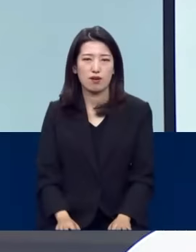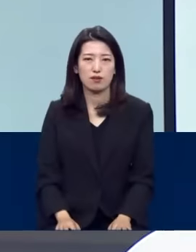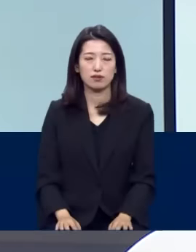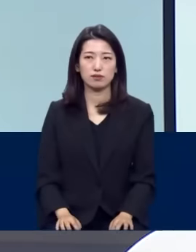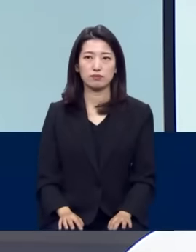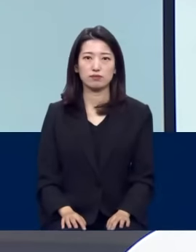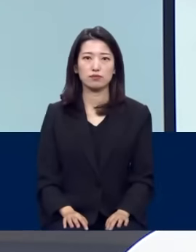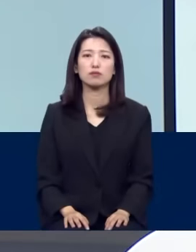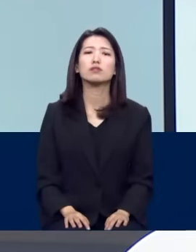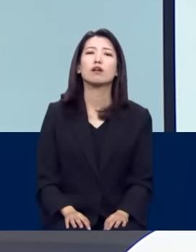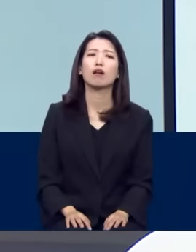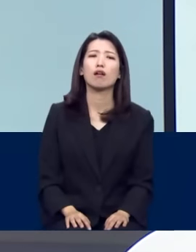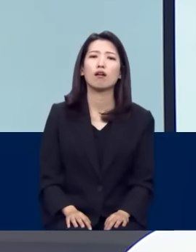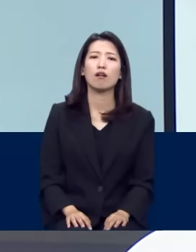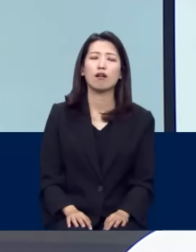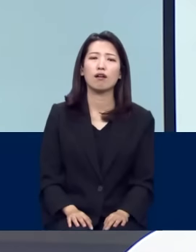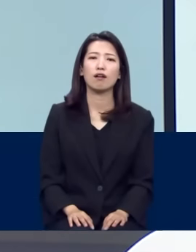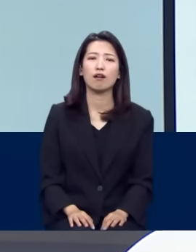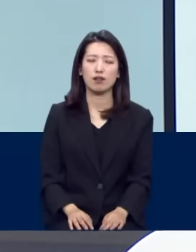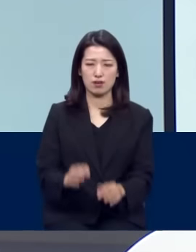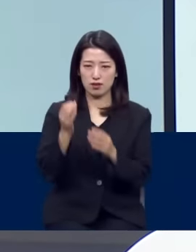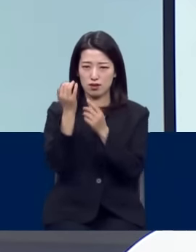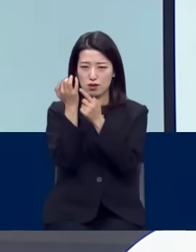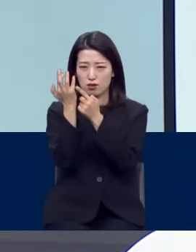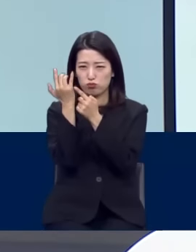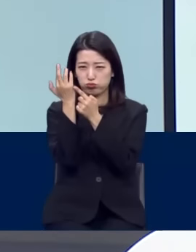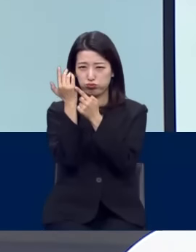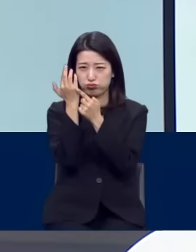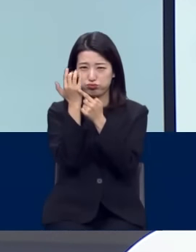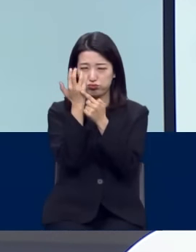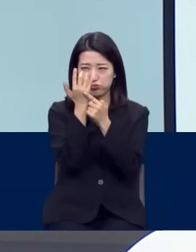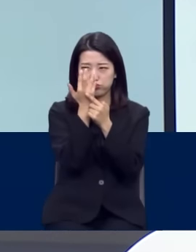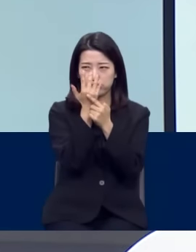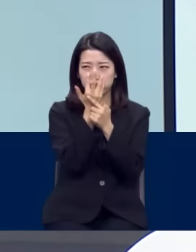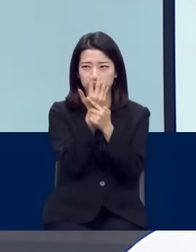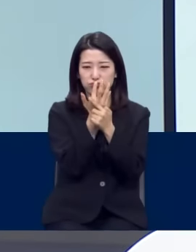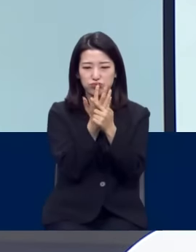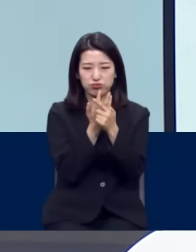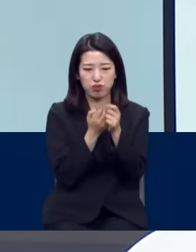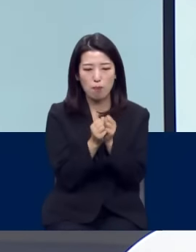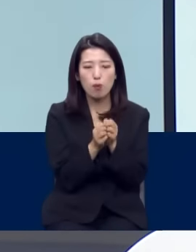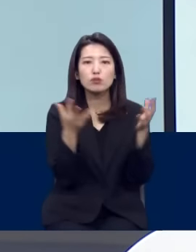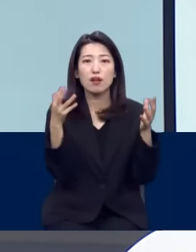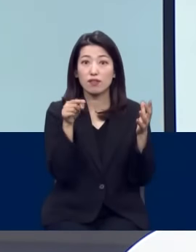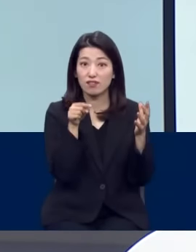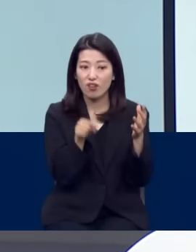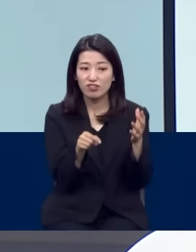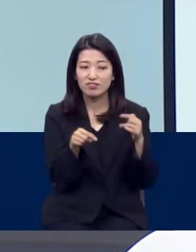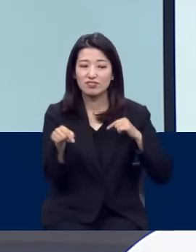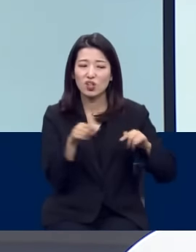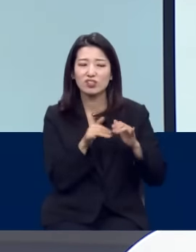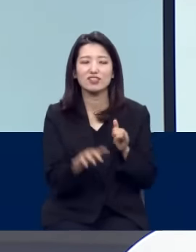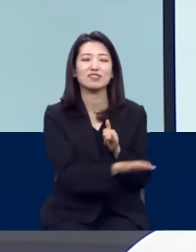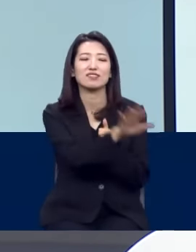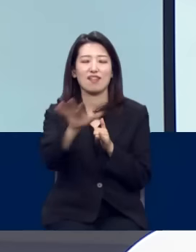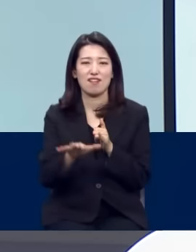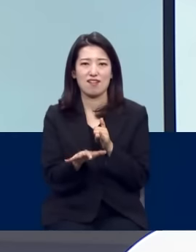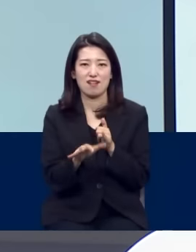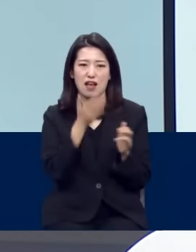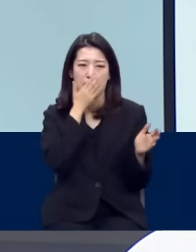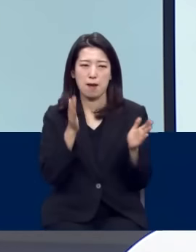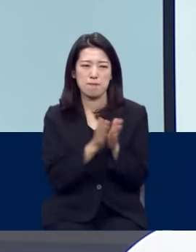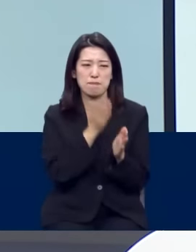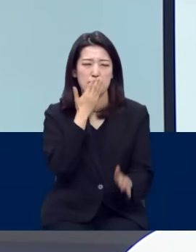곧 터질 수 있다 폭탄 터지면 여러 정치인 다칠 텐데 이거 돈 문제 관련이다 걸 얘기를